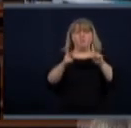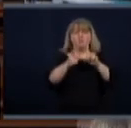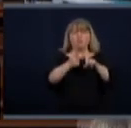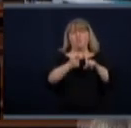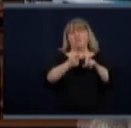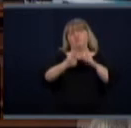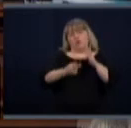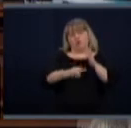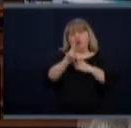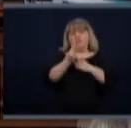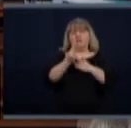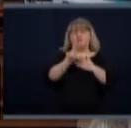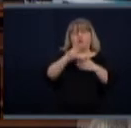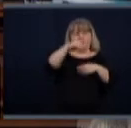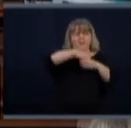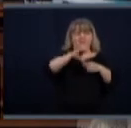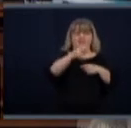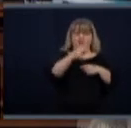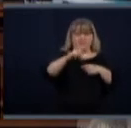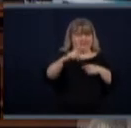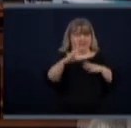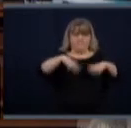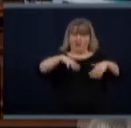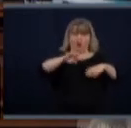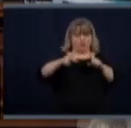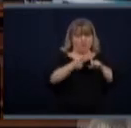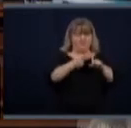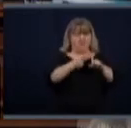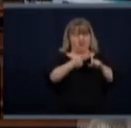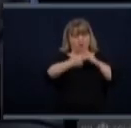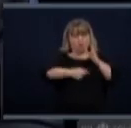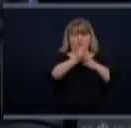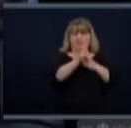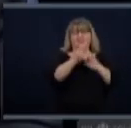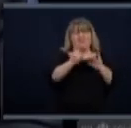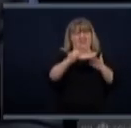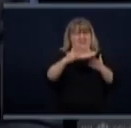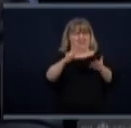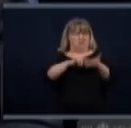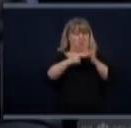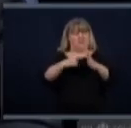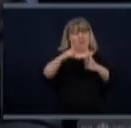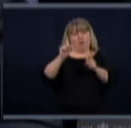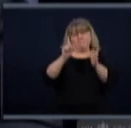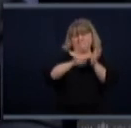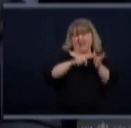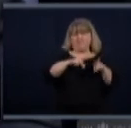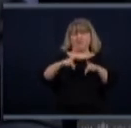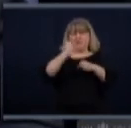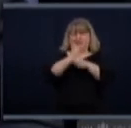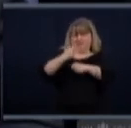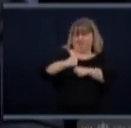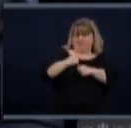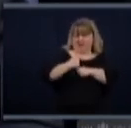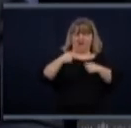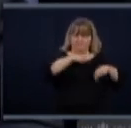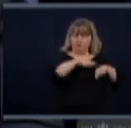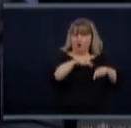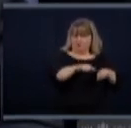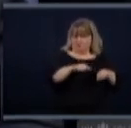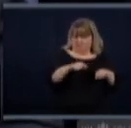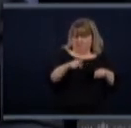trouvez ça un petit peu long et est-ce qu'on a l'assurance d'avoir les 1000 militaires promis? Bon, on me dit que 400 militaires